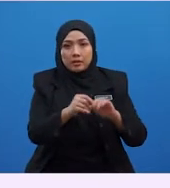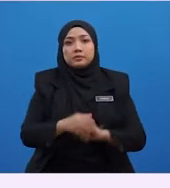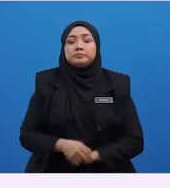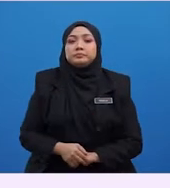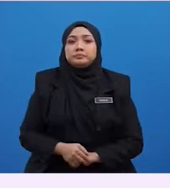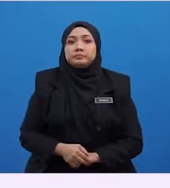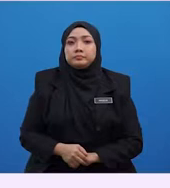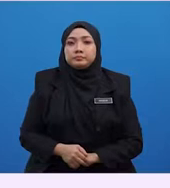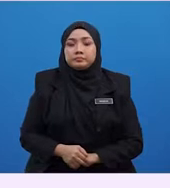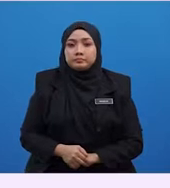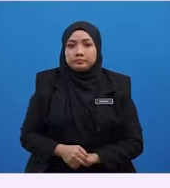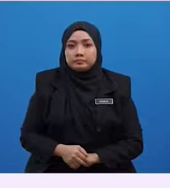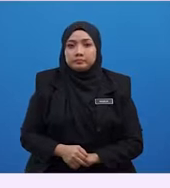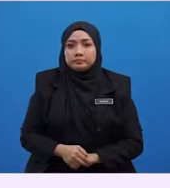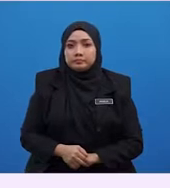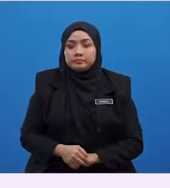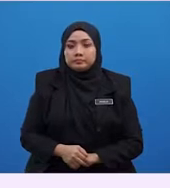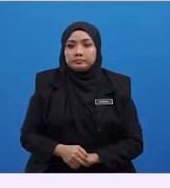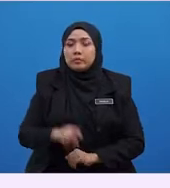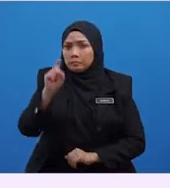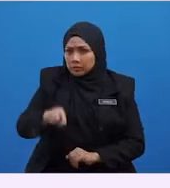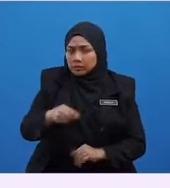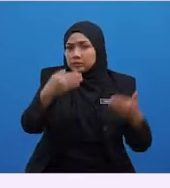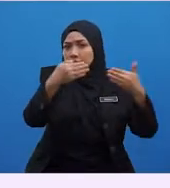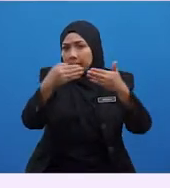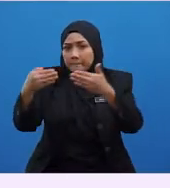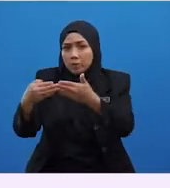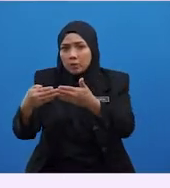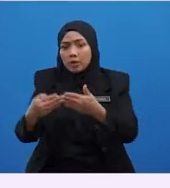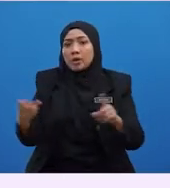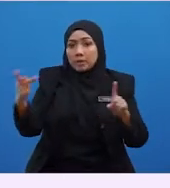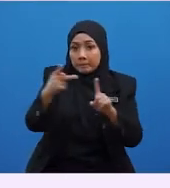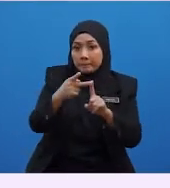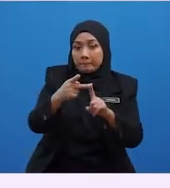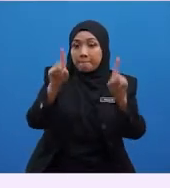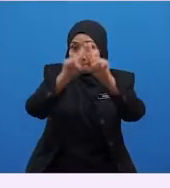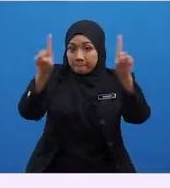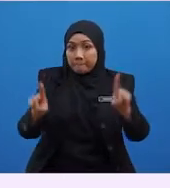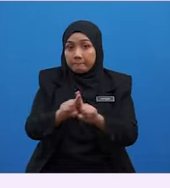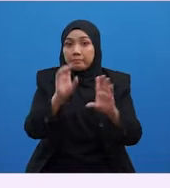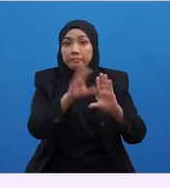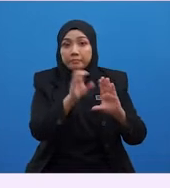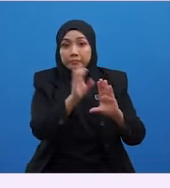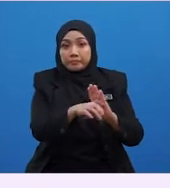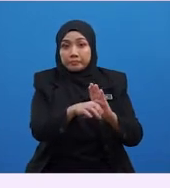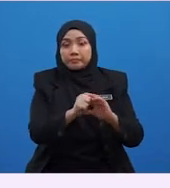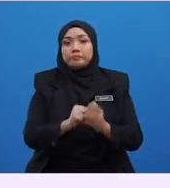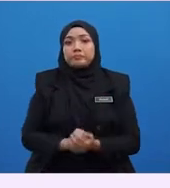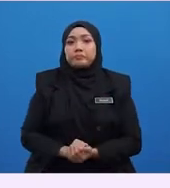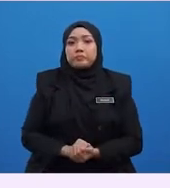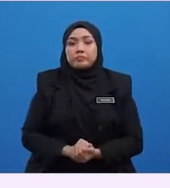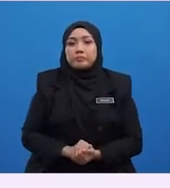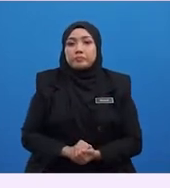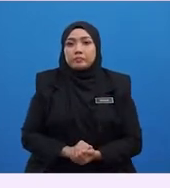Halaman kemaskini data.php ini perlu disambungkan ke pangkalan data dengan sintaks PHP,